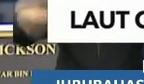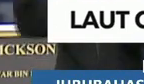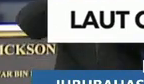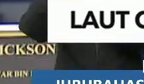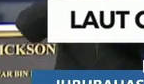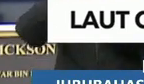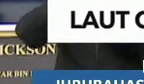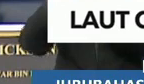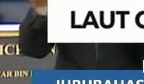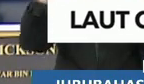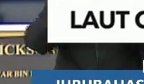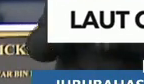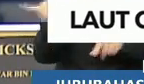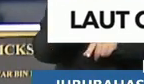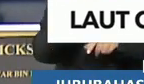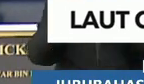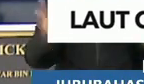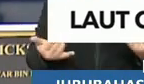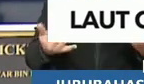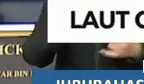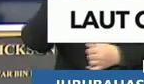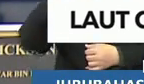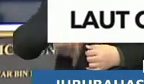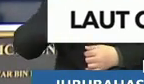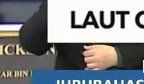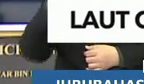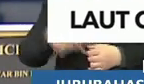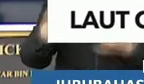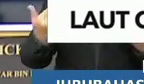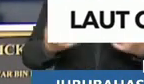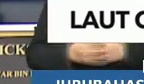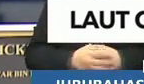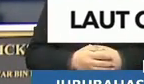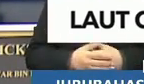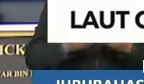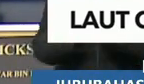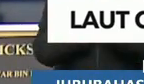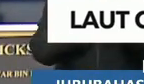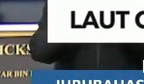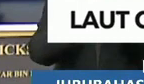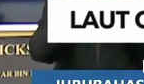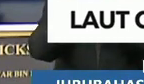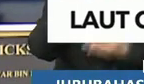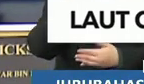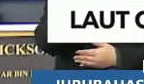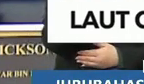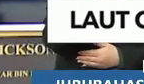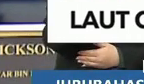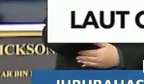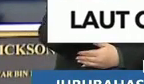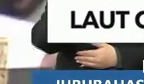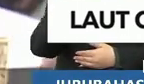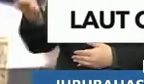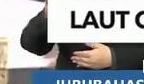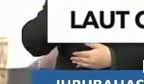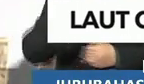hydrogen yang bertanya tindakan kerajaan bersama ASEAN dalam isu melibatkan perairan tersebut tambah Kamaruddin isubtitle Laut Cina